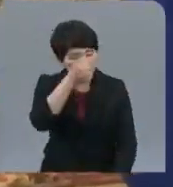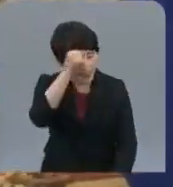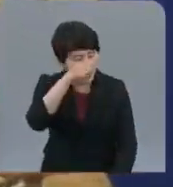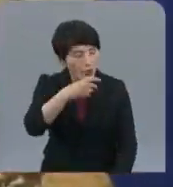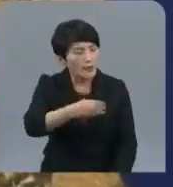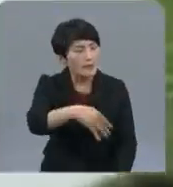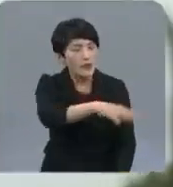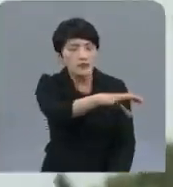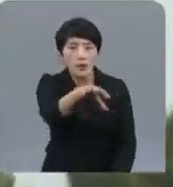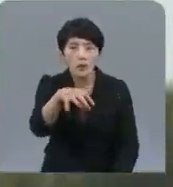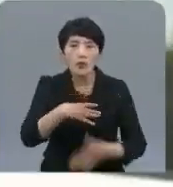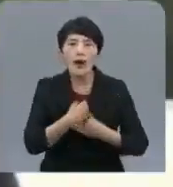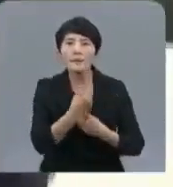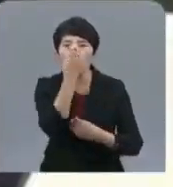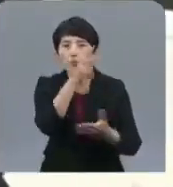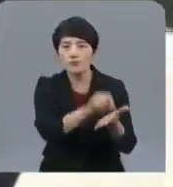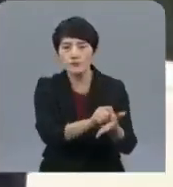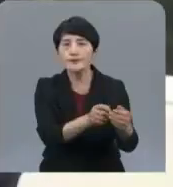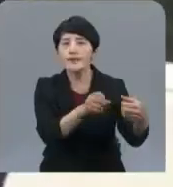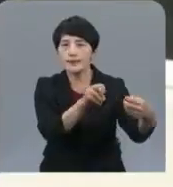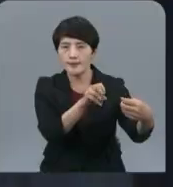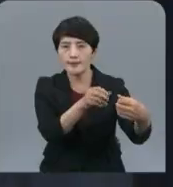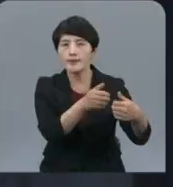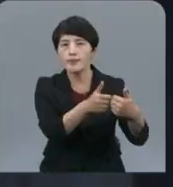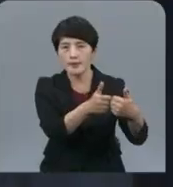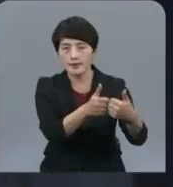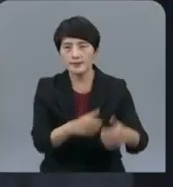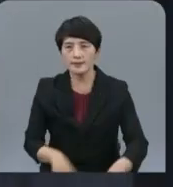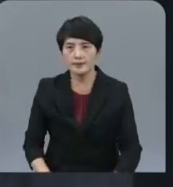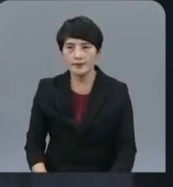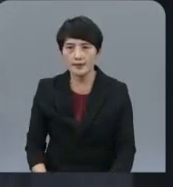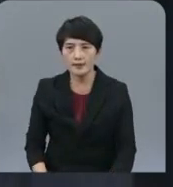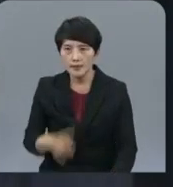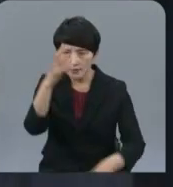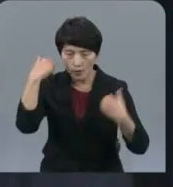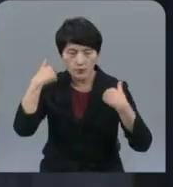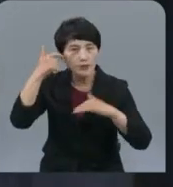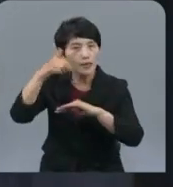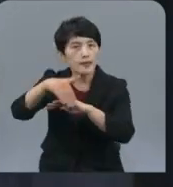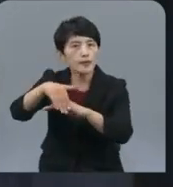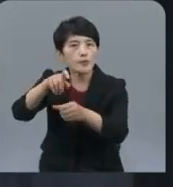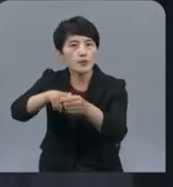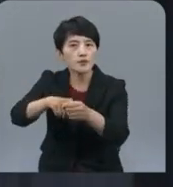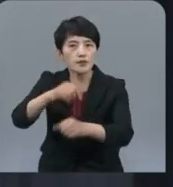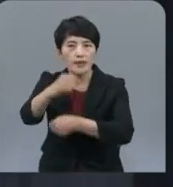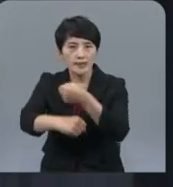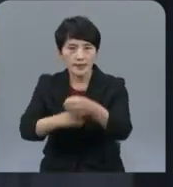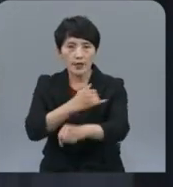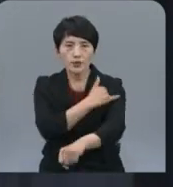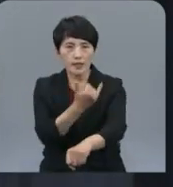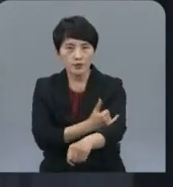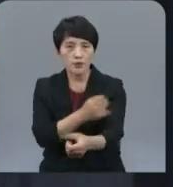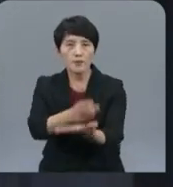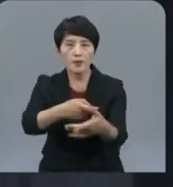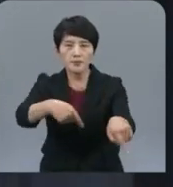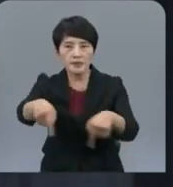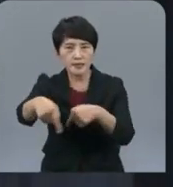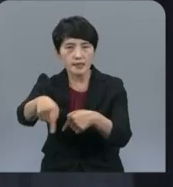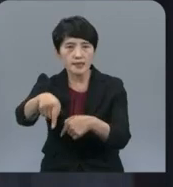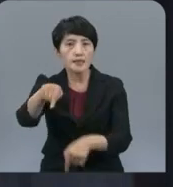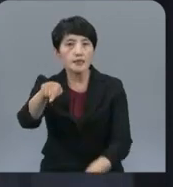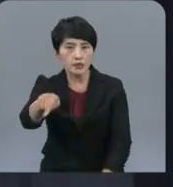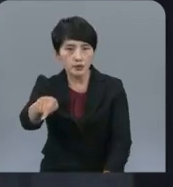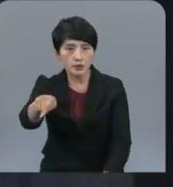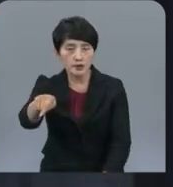et spa et la soprano soumis apporteront leur soutien via un message vidéo puis le président yen rencontrera son